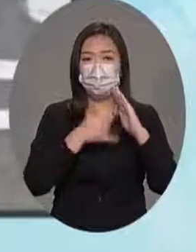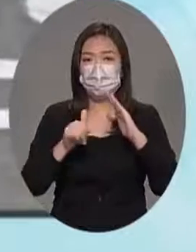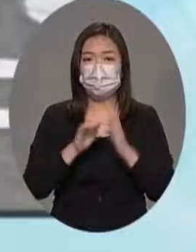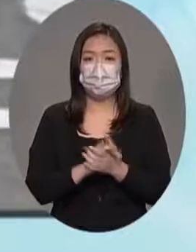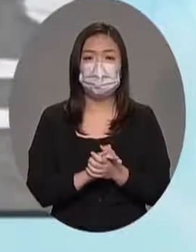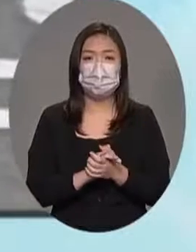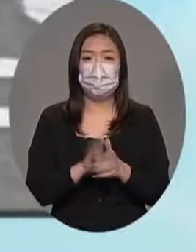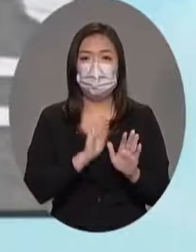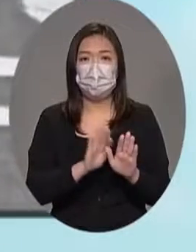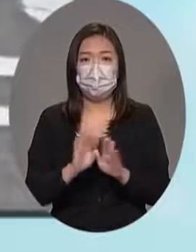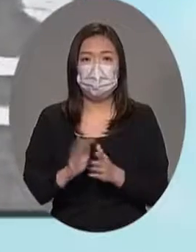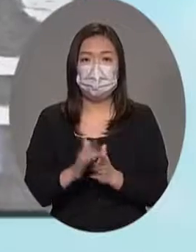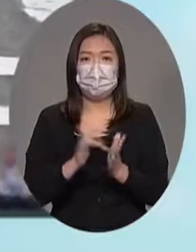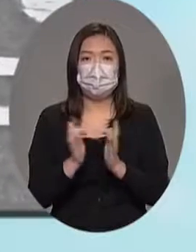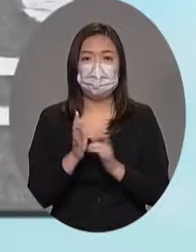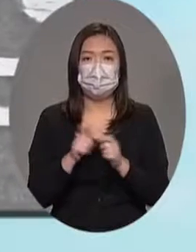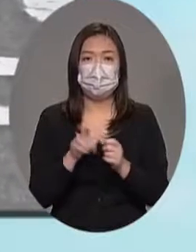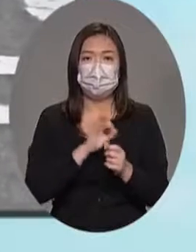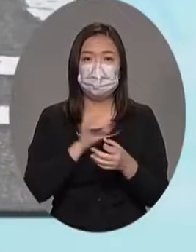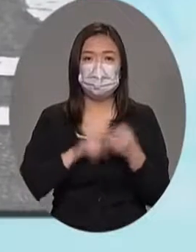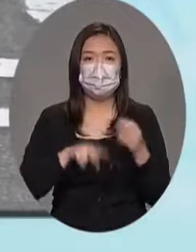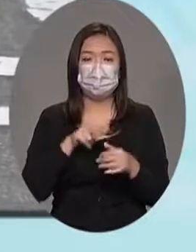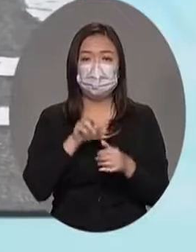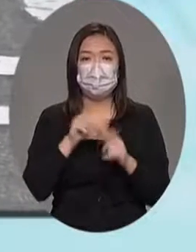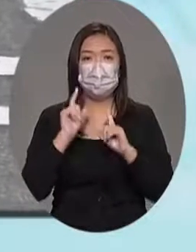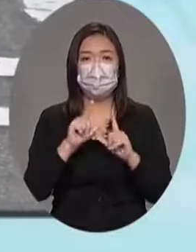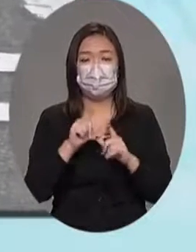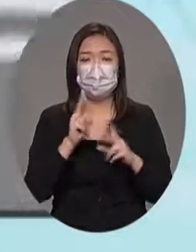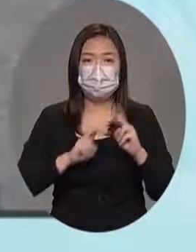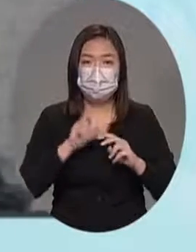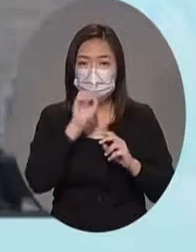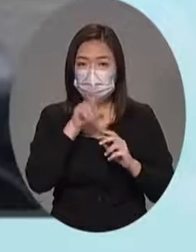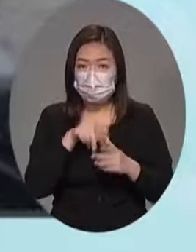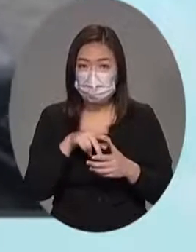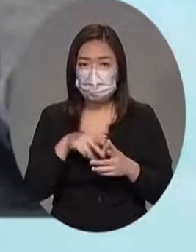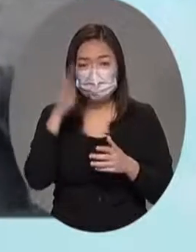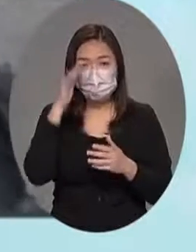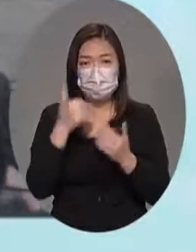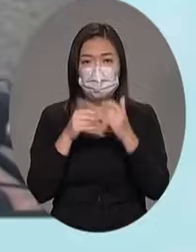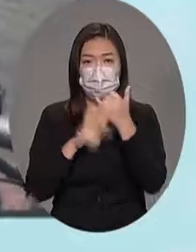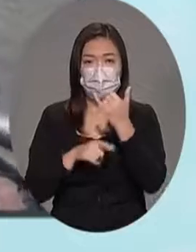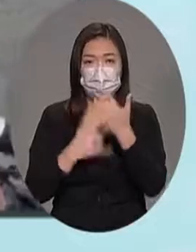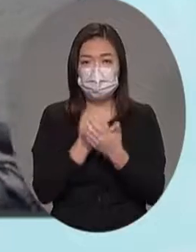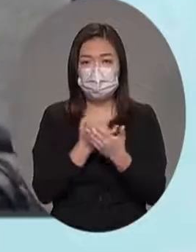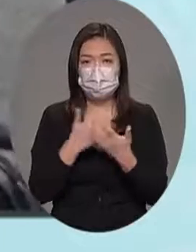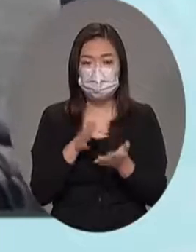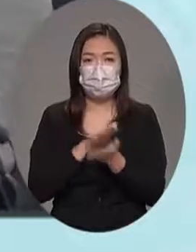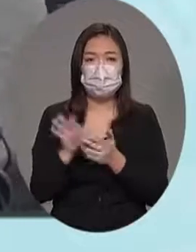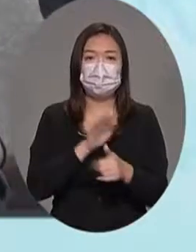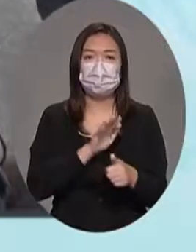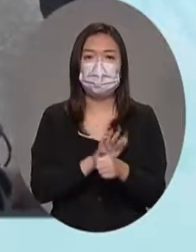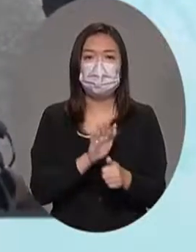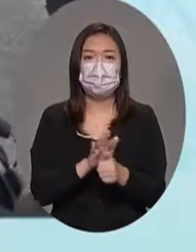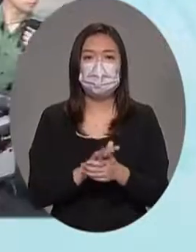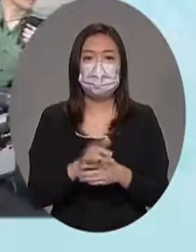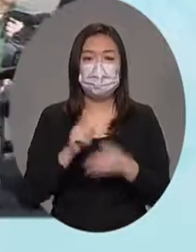屋，協助他的聖公會教省秘書長管浩明回覆查詢，說警方在6月經評估之後取消保護，陳